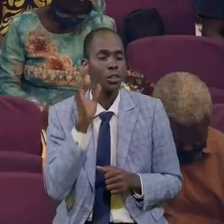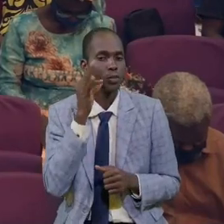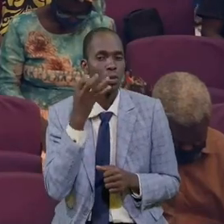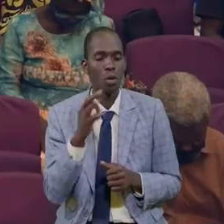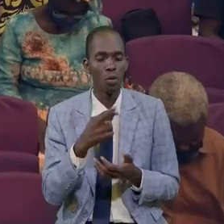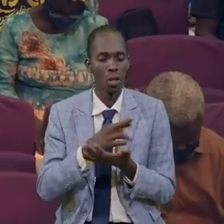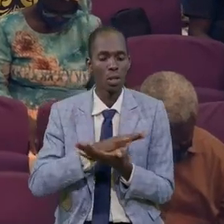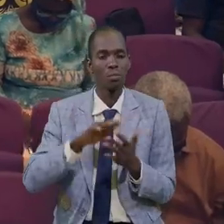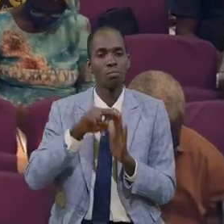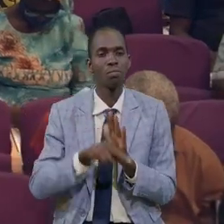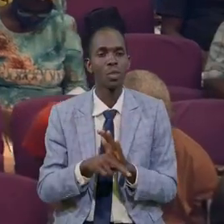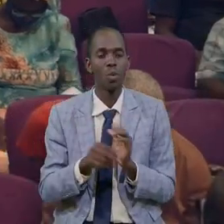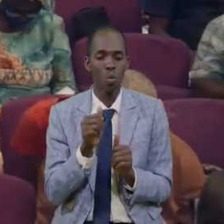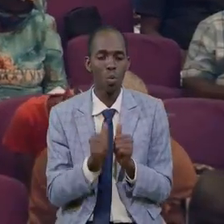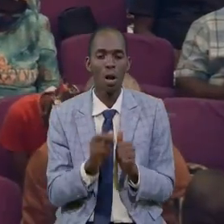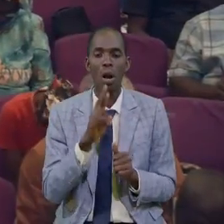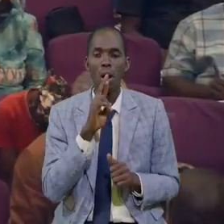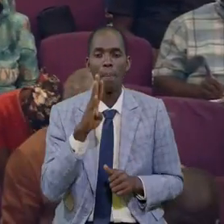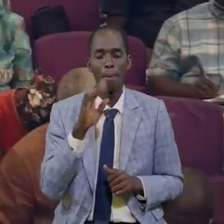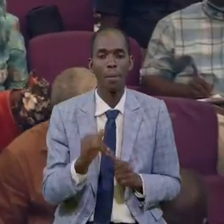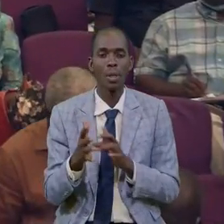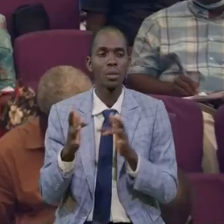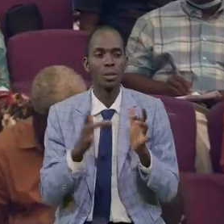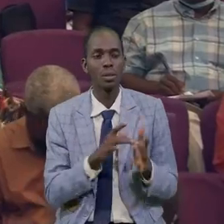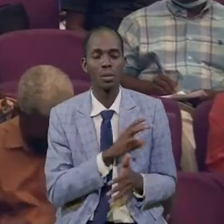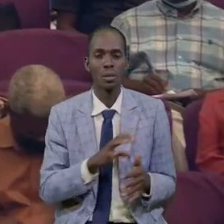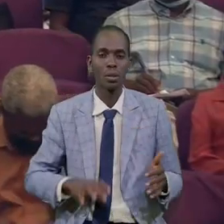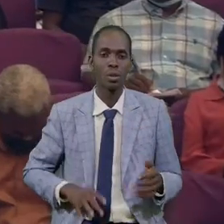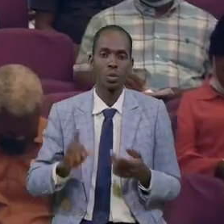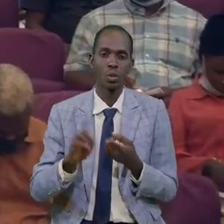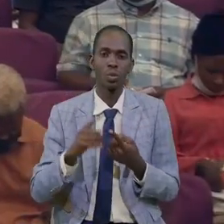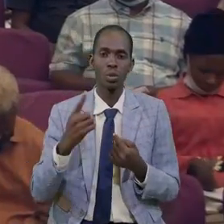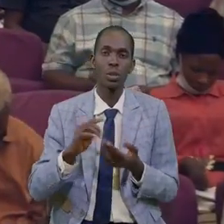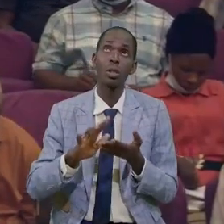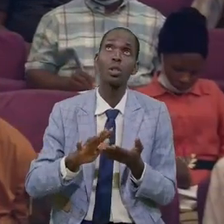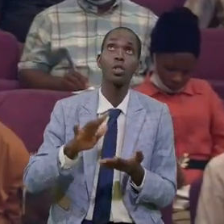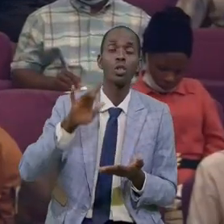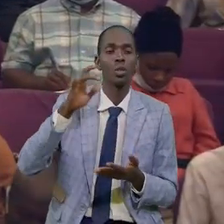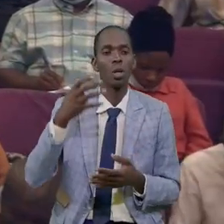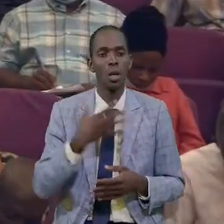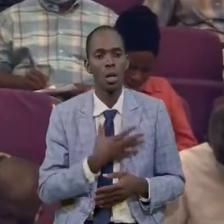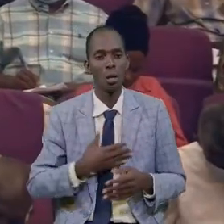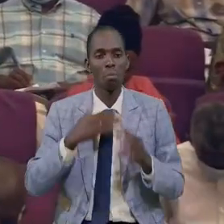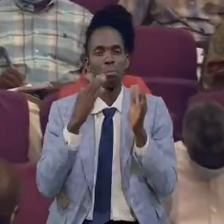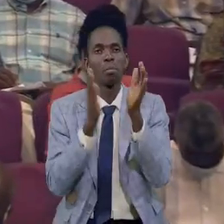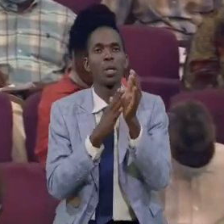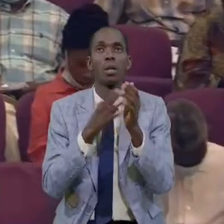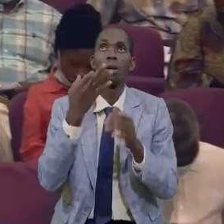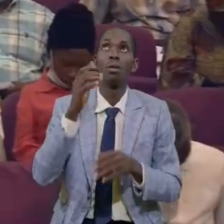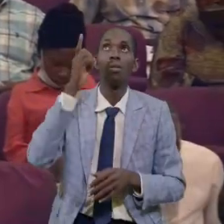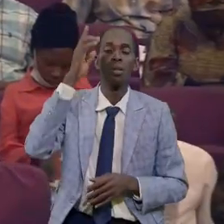rempli du fruit de justice qui est par Jésus-Christ à la gloire et à la louange de